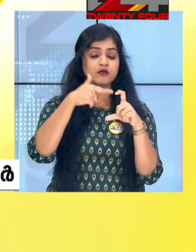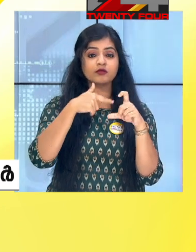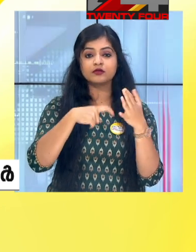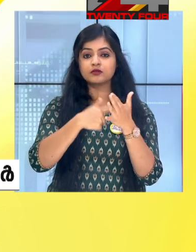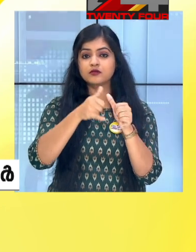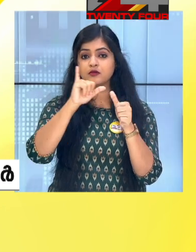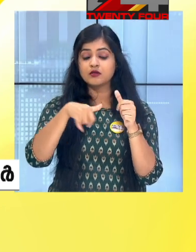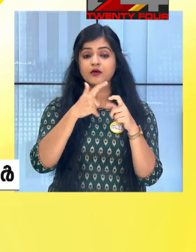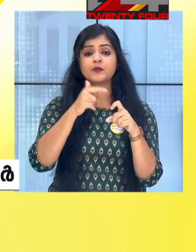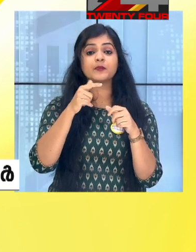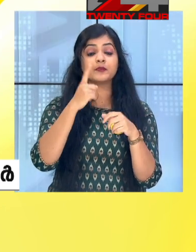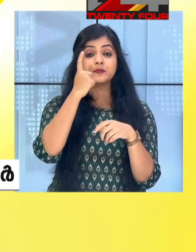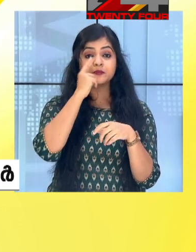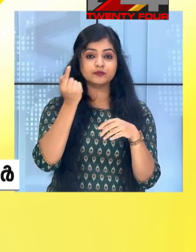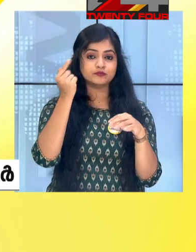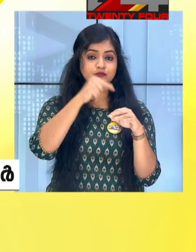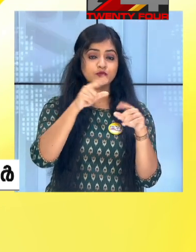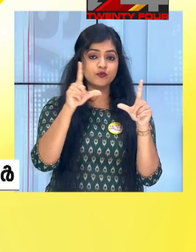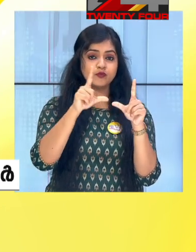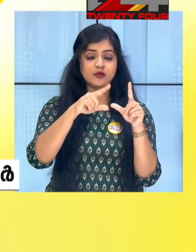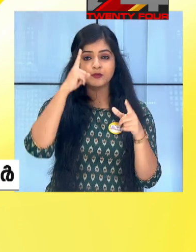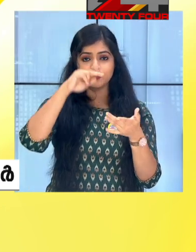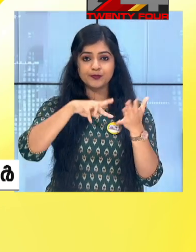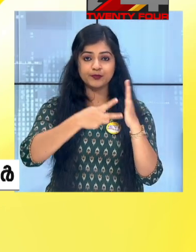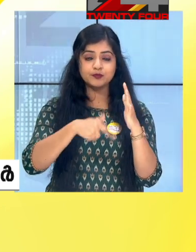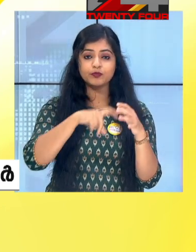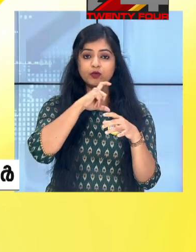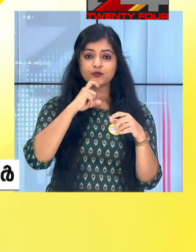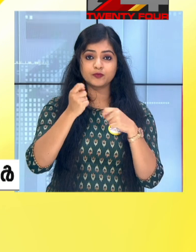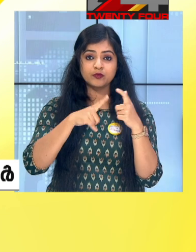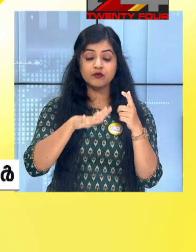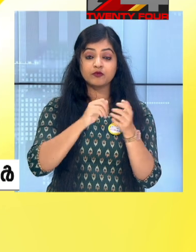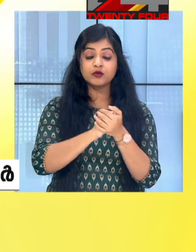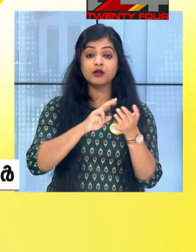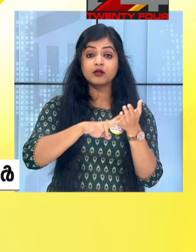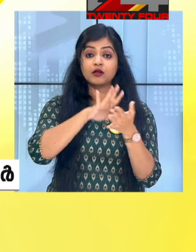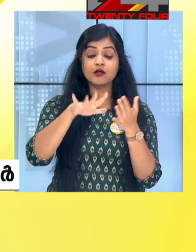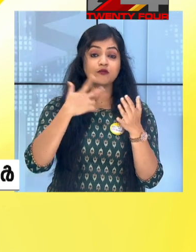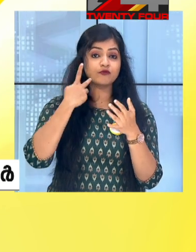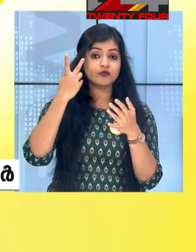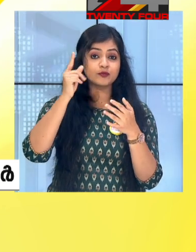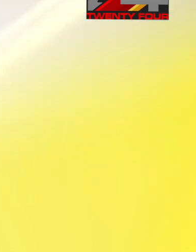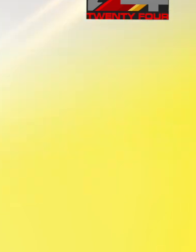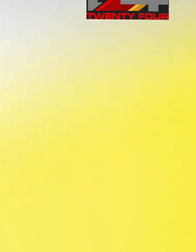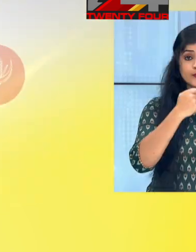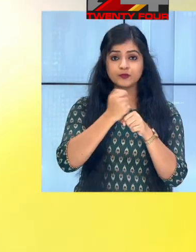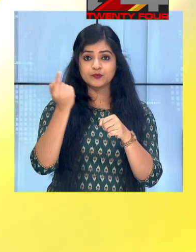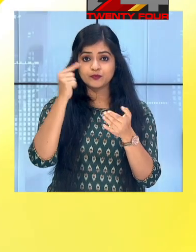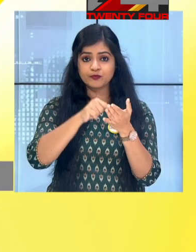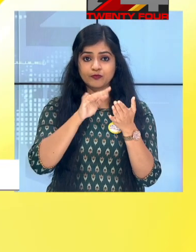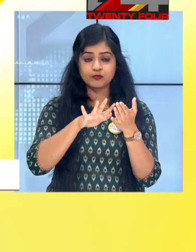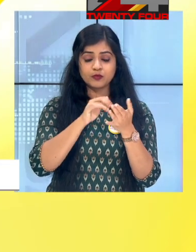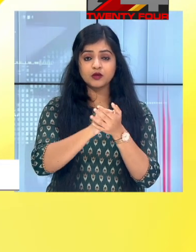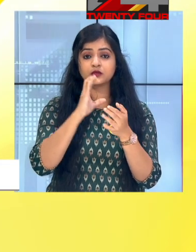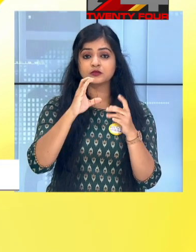ലക്ഷ്യം വെച്ചുകൊണ്ടാണ് CPI വയനാട്ടിൽ ആനിരാജയെ ഇറക്കുന്നത്. ദേശീയ മുഖം, രാഹുൽ ഗാന്ധിയെ പോലെ ശ്രദ്ധേയമായിട്ടുള്ളൊരു മുഖം എന്നടക്കമുള്ള വിലയിരുത്തൽ CPI